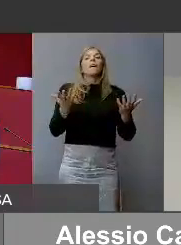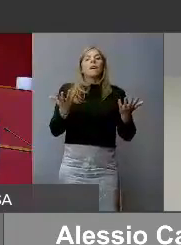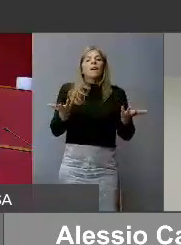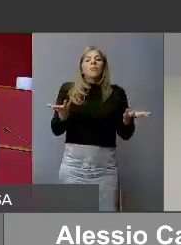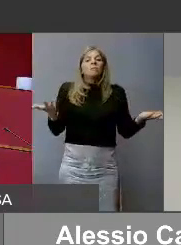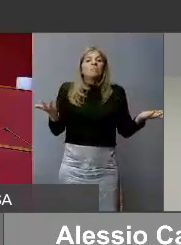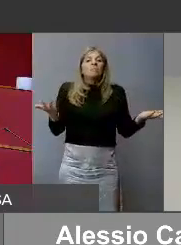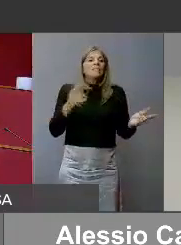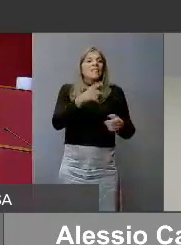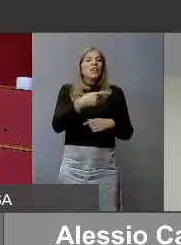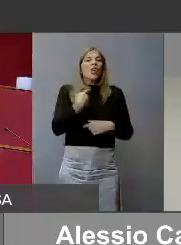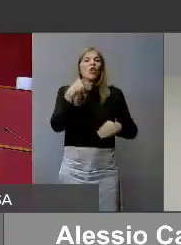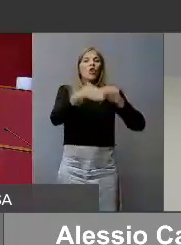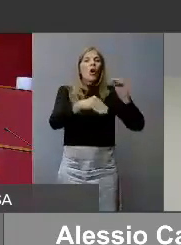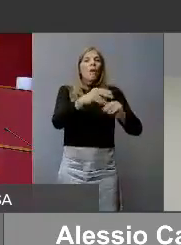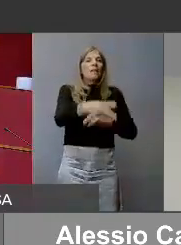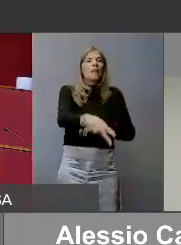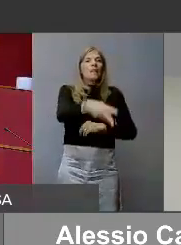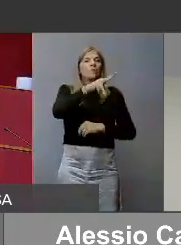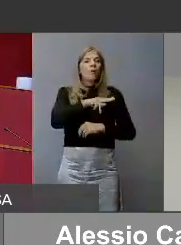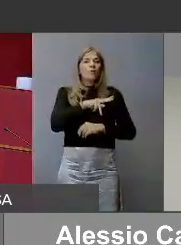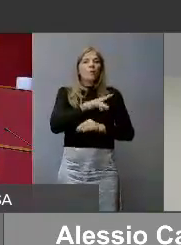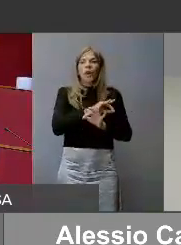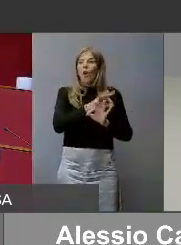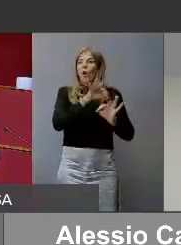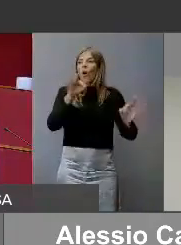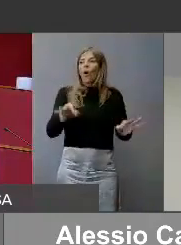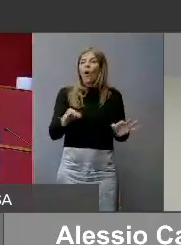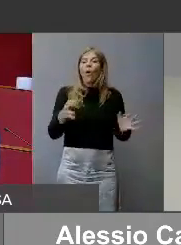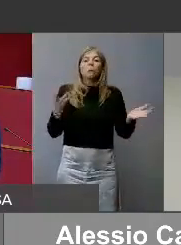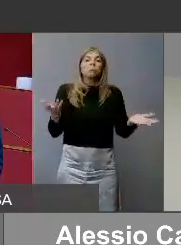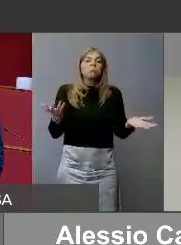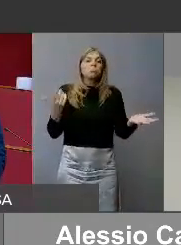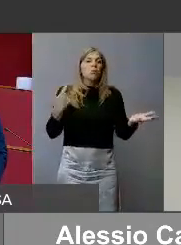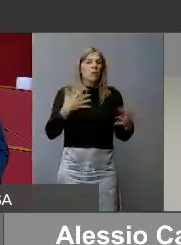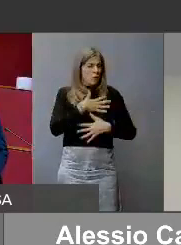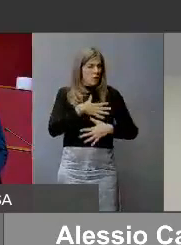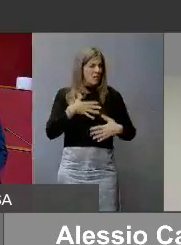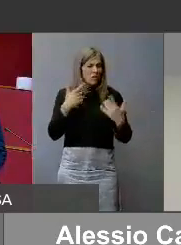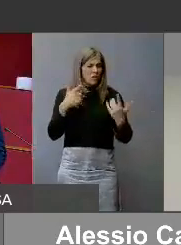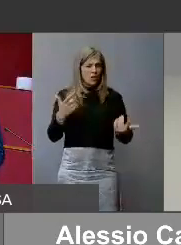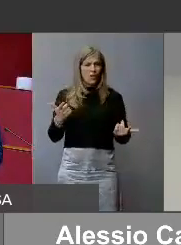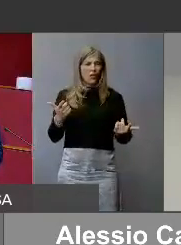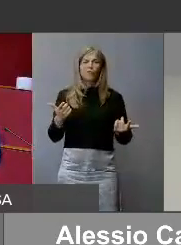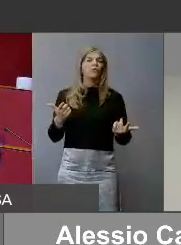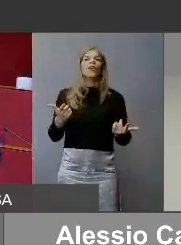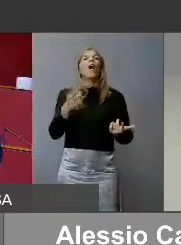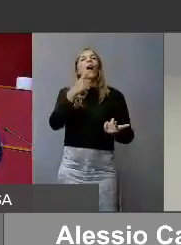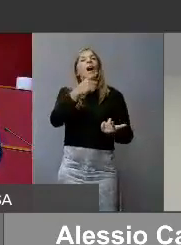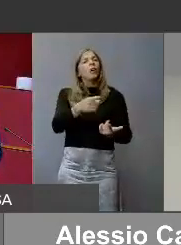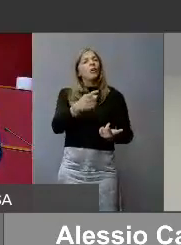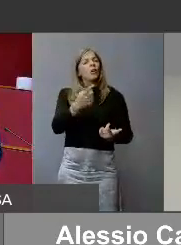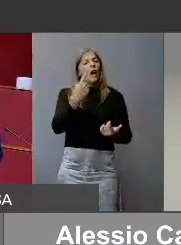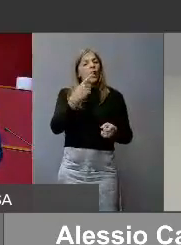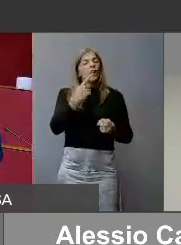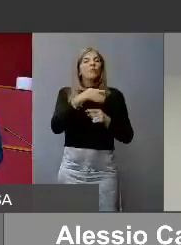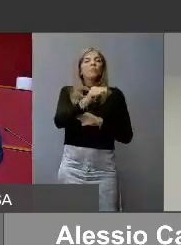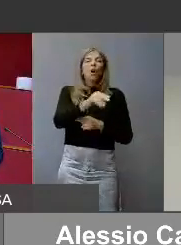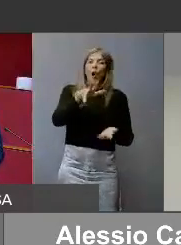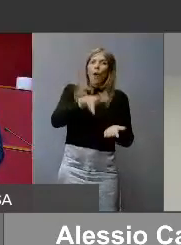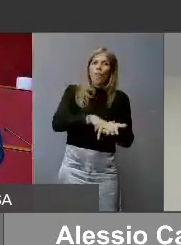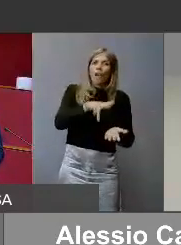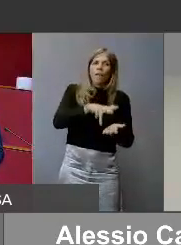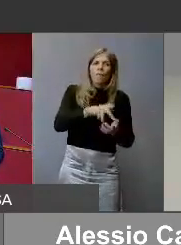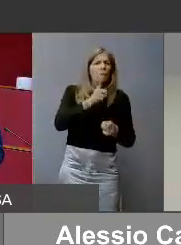mi ritengono ovviamente insoddisfatto nel senso che l'assessore non mi ha confermato che il comune di genova dovrà pagare quest'anno